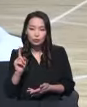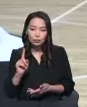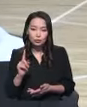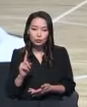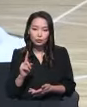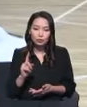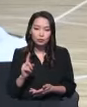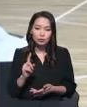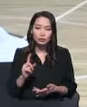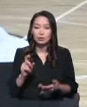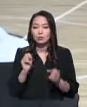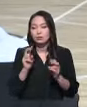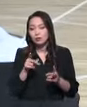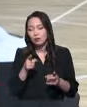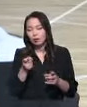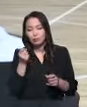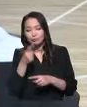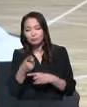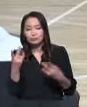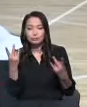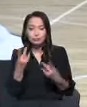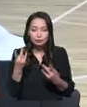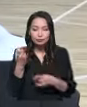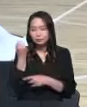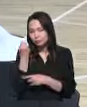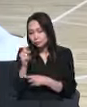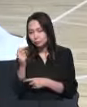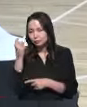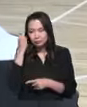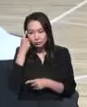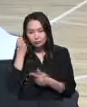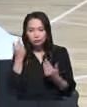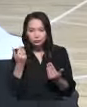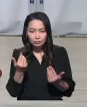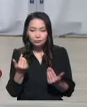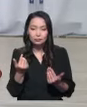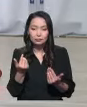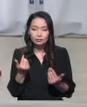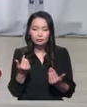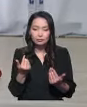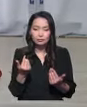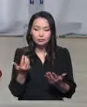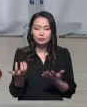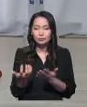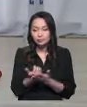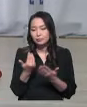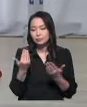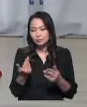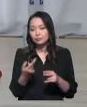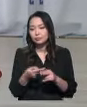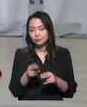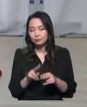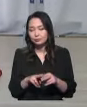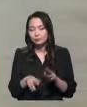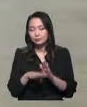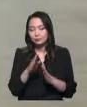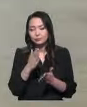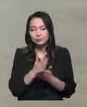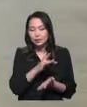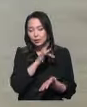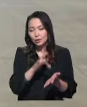придумываешь какие-то тактики для того, чтобы победить. Ну и на точность, ну и плюс социализация. Городской